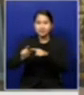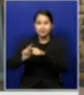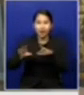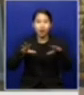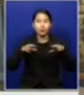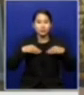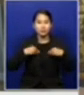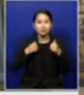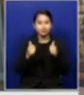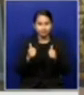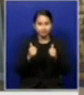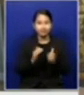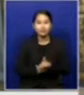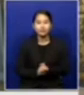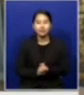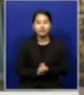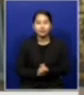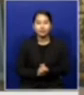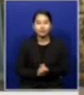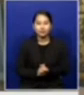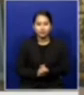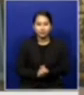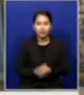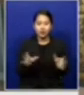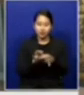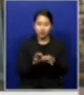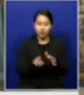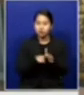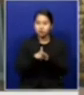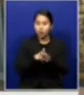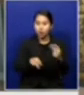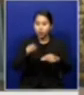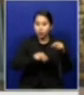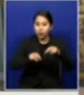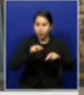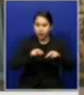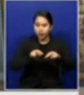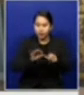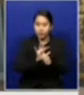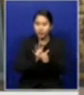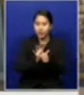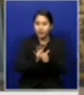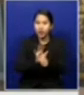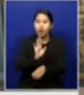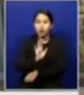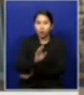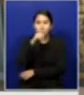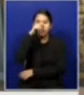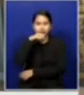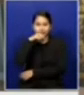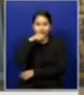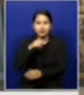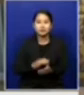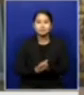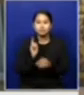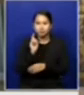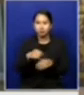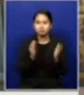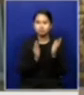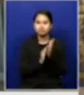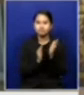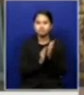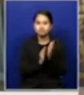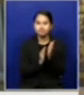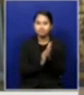ำเร็จของการควบคุมโรคโควิด-19 ของประเทศไทยต้องขอชมเชย